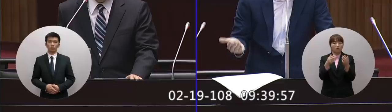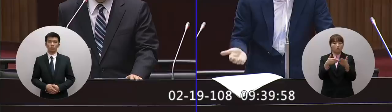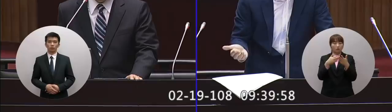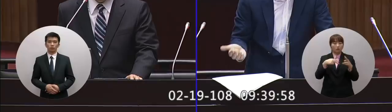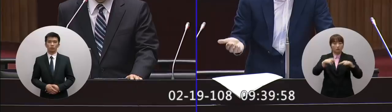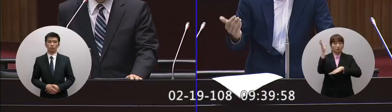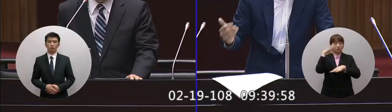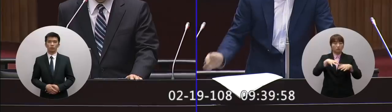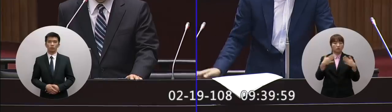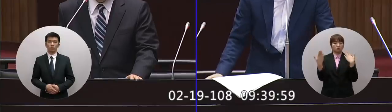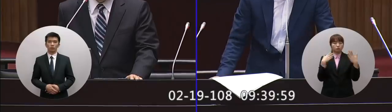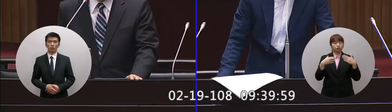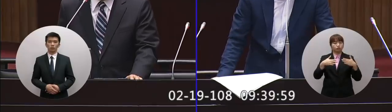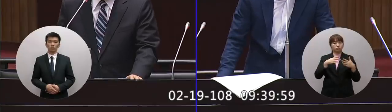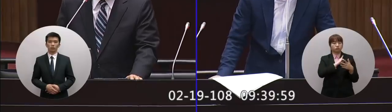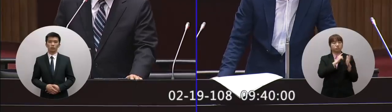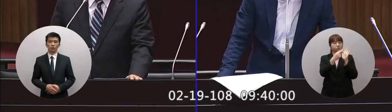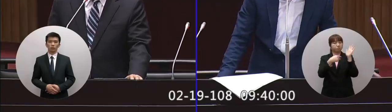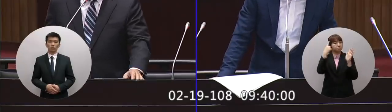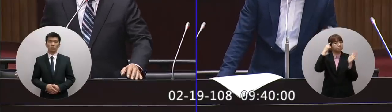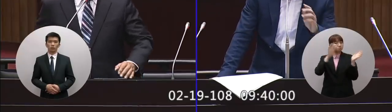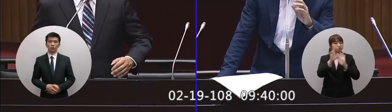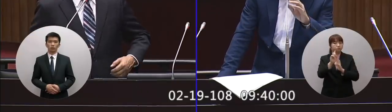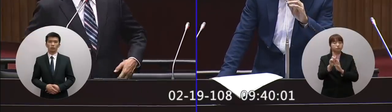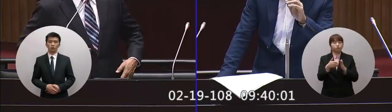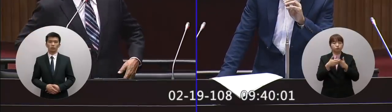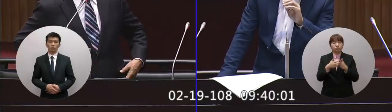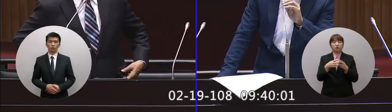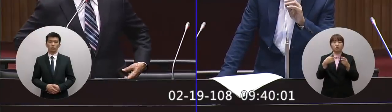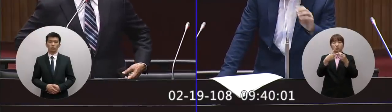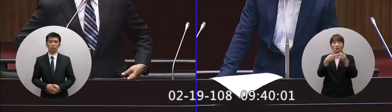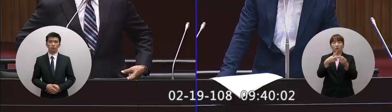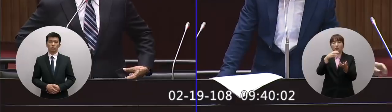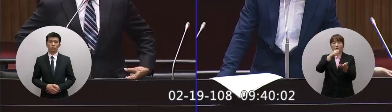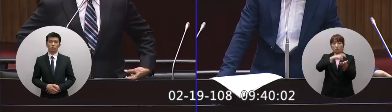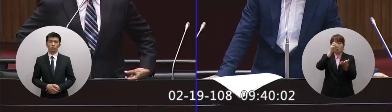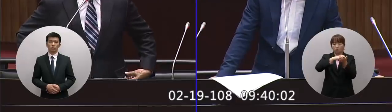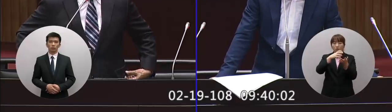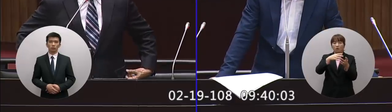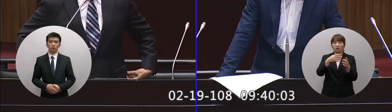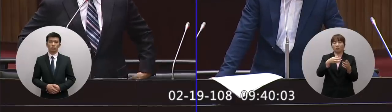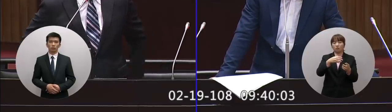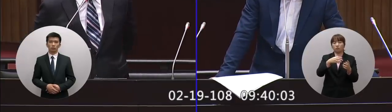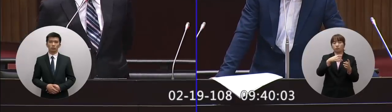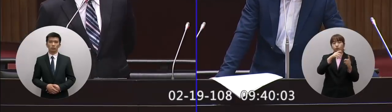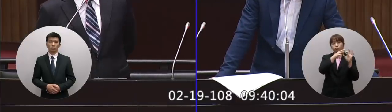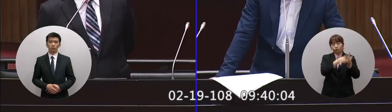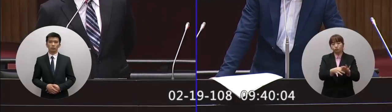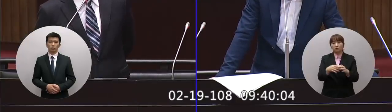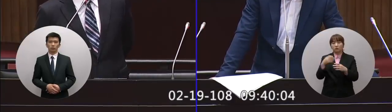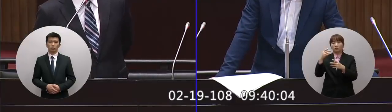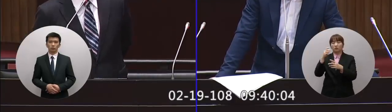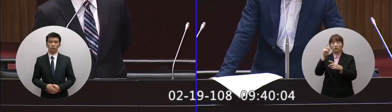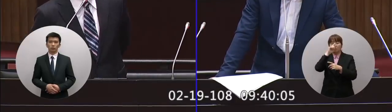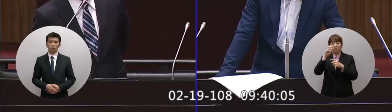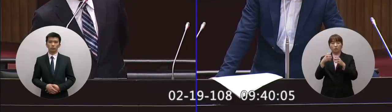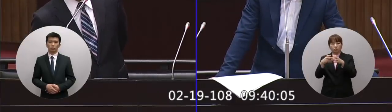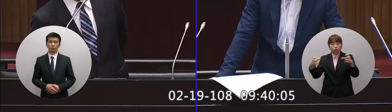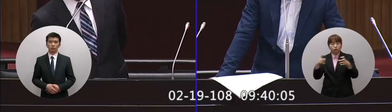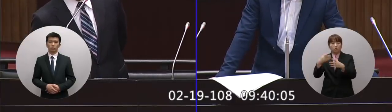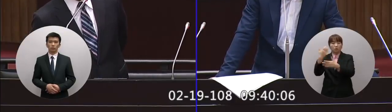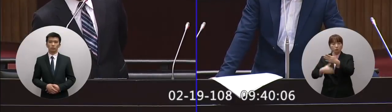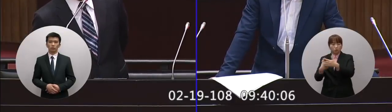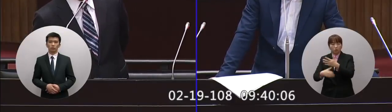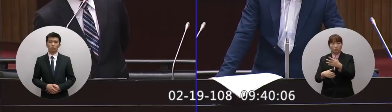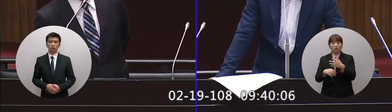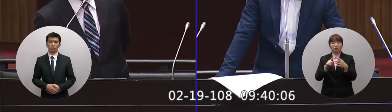院是不是应该表明他的立场是什么？第二题，以核减煤，希望在2030年之前达成核能发电比例